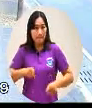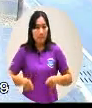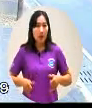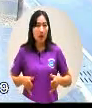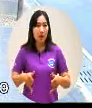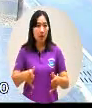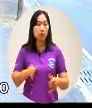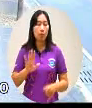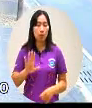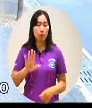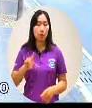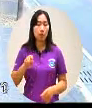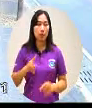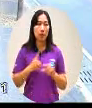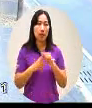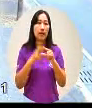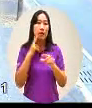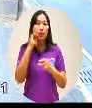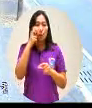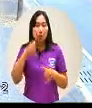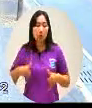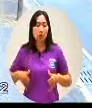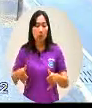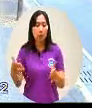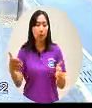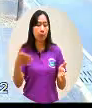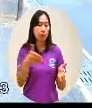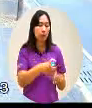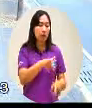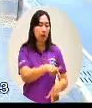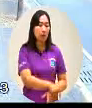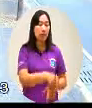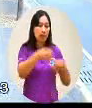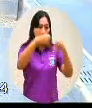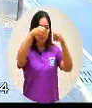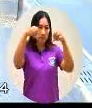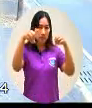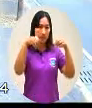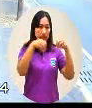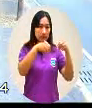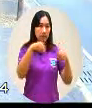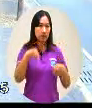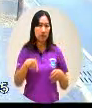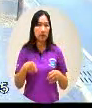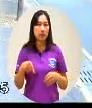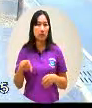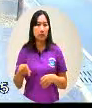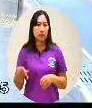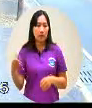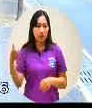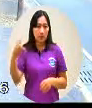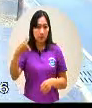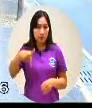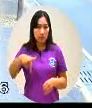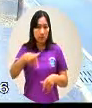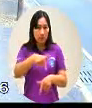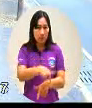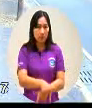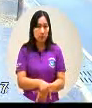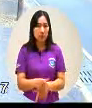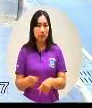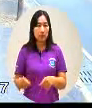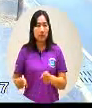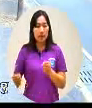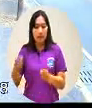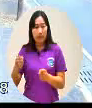遐开始，中港路开始来到咱南青遐。这你看规座咯，哦，这个是一条路南的吼，咱有一条机车道甲汽车道，